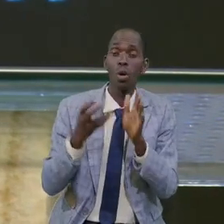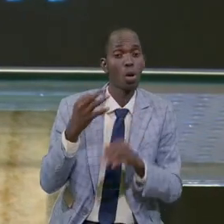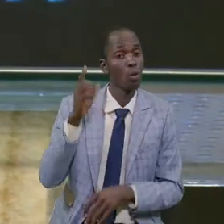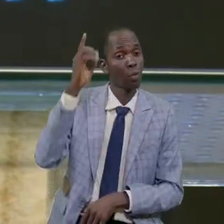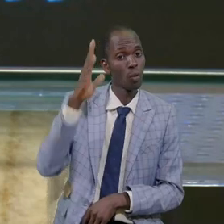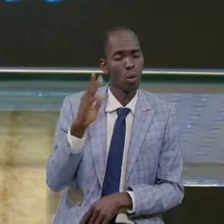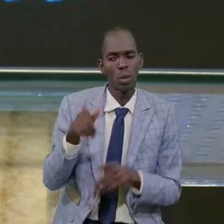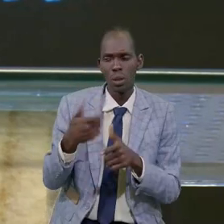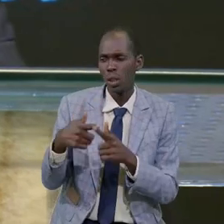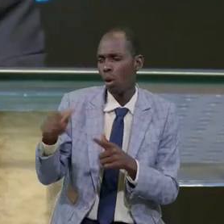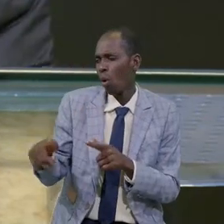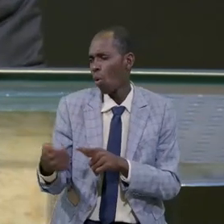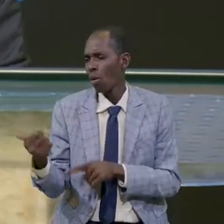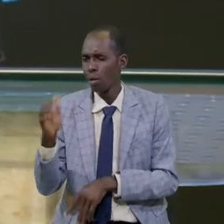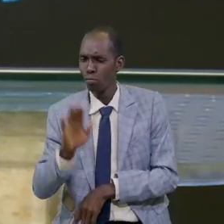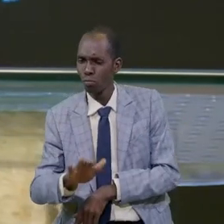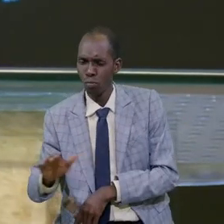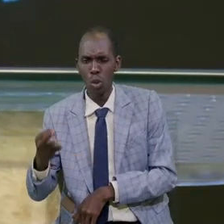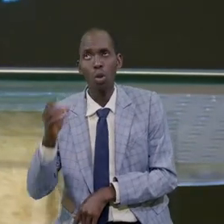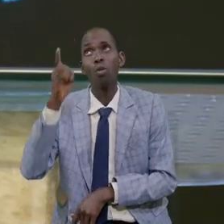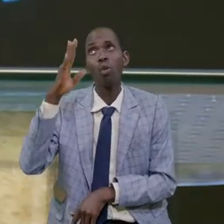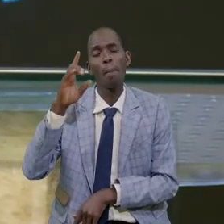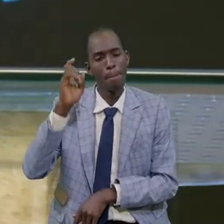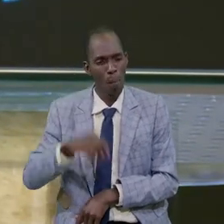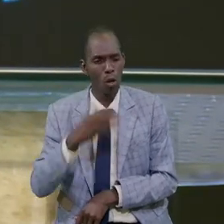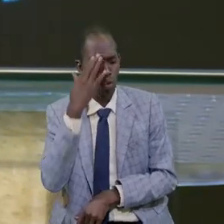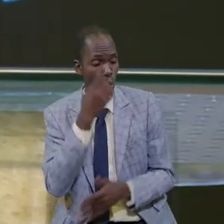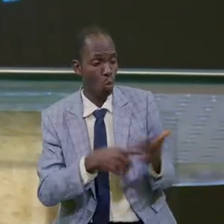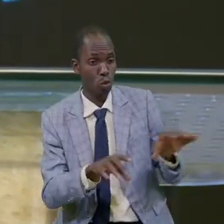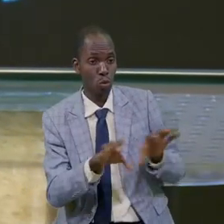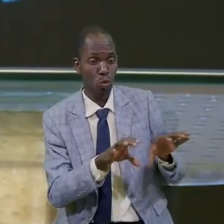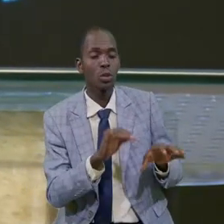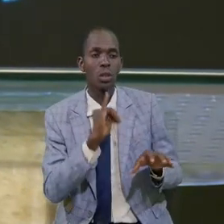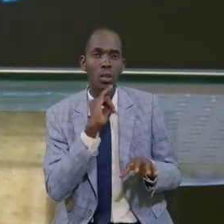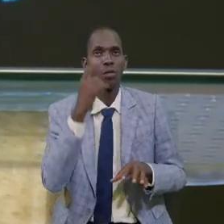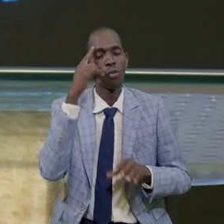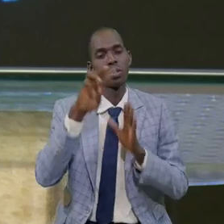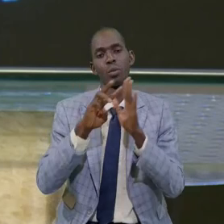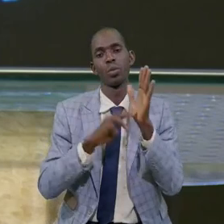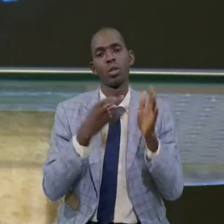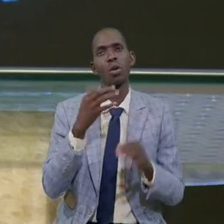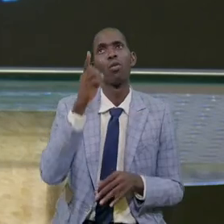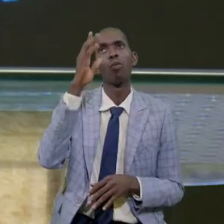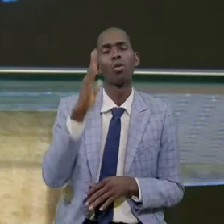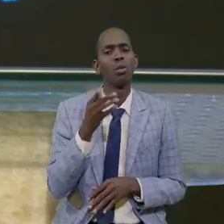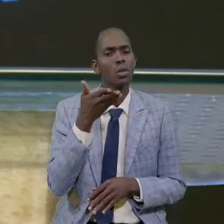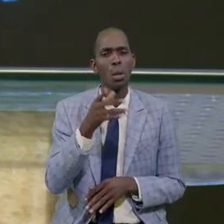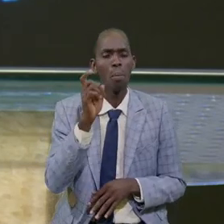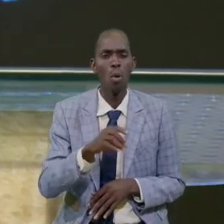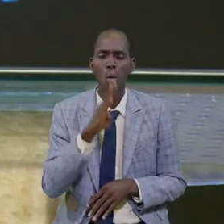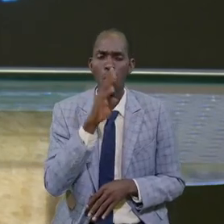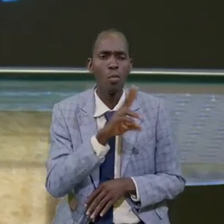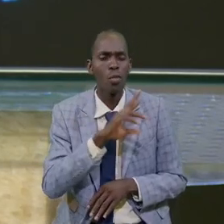doivent savoir que voici la volonté de Dieu. Il n'y a rien qui doive apporter une